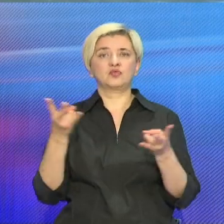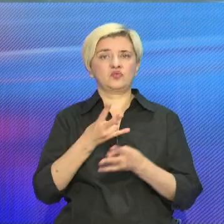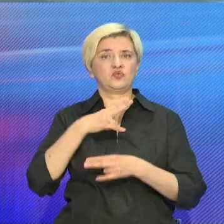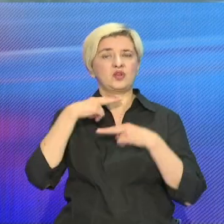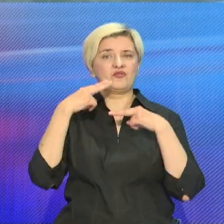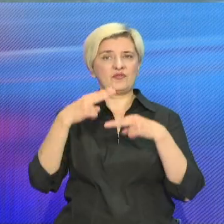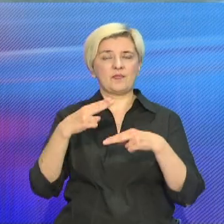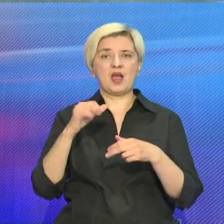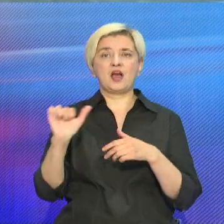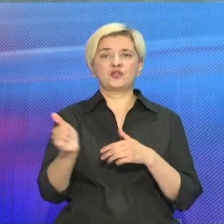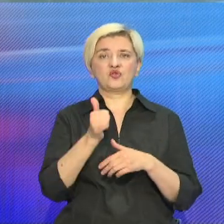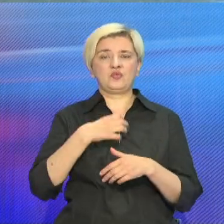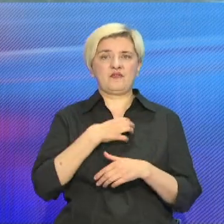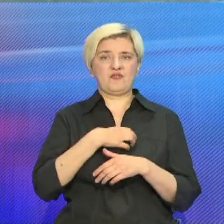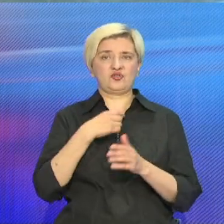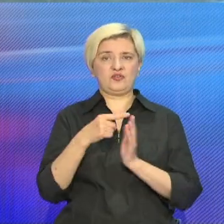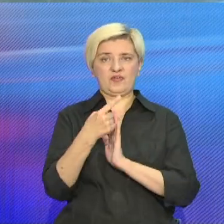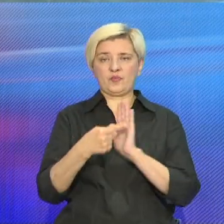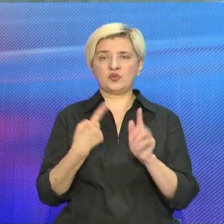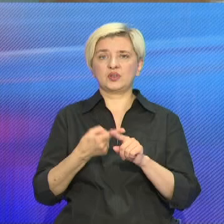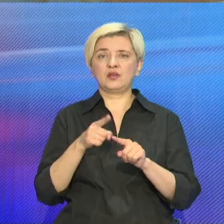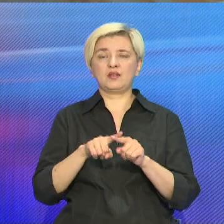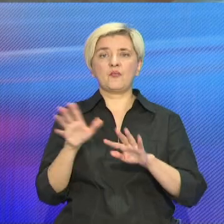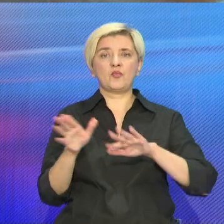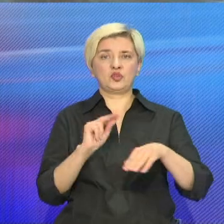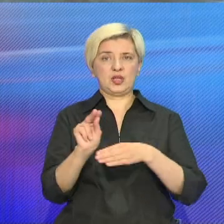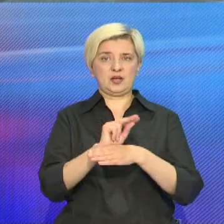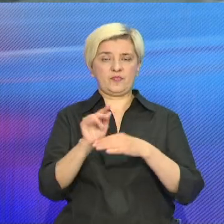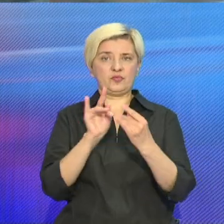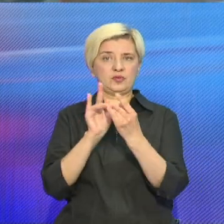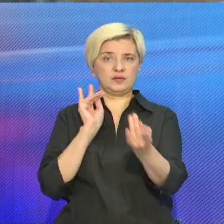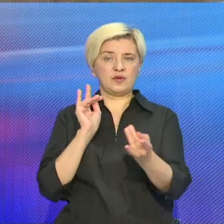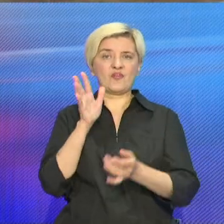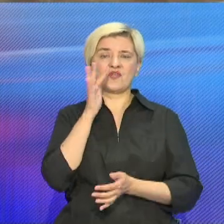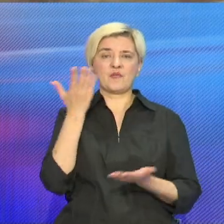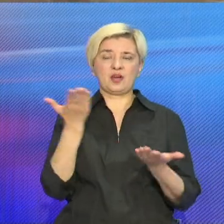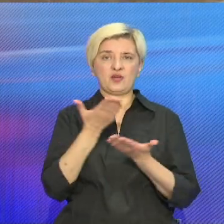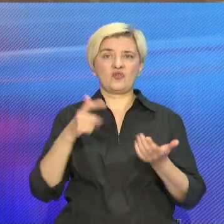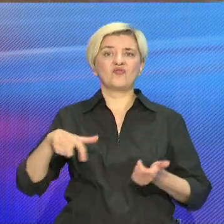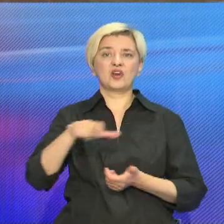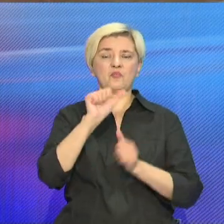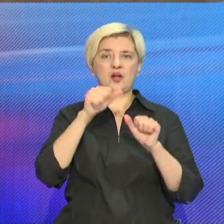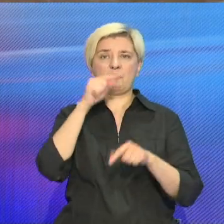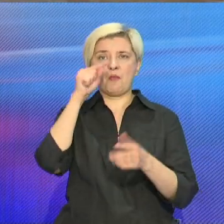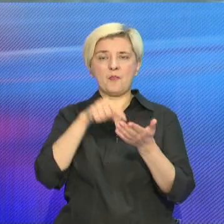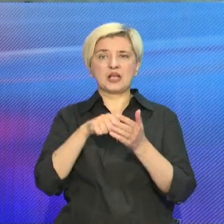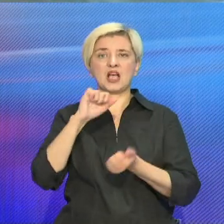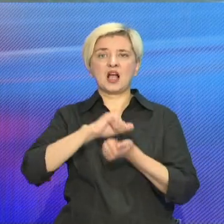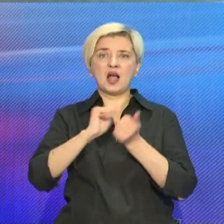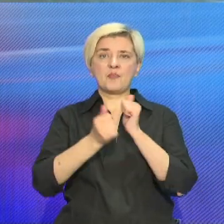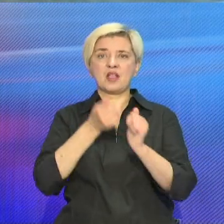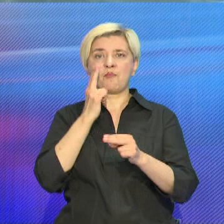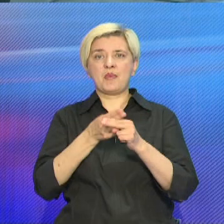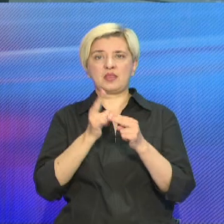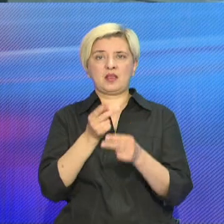пытанне стала пасля нядаўняй рэканструкцыі пераправы, падчас якой у Нюман маглі нападаць камяні, металічныя канструкцыі